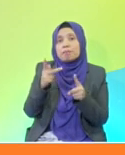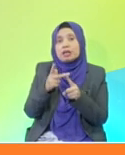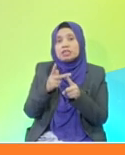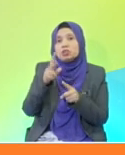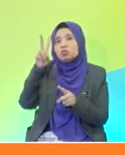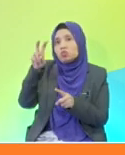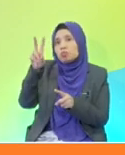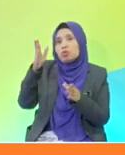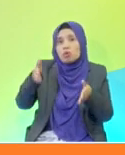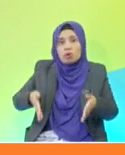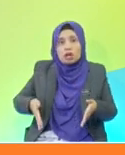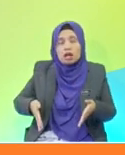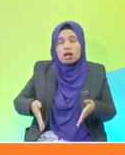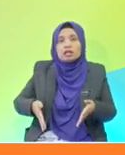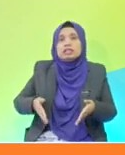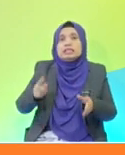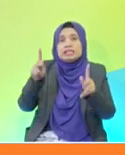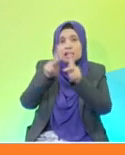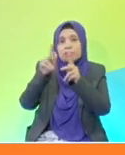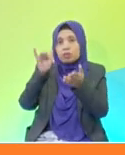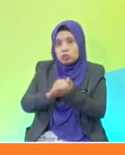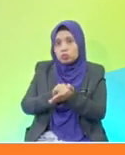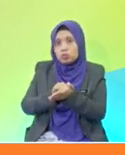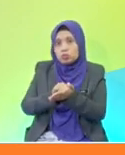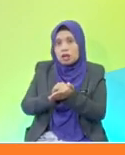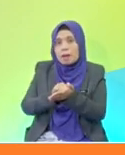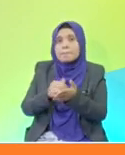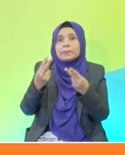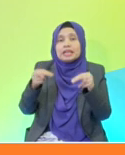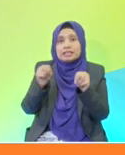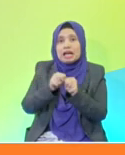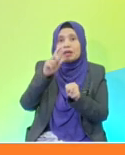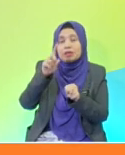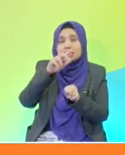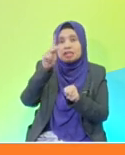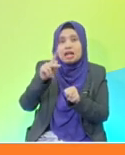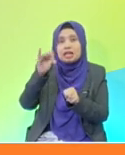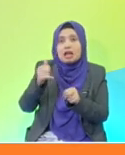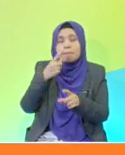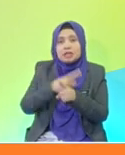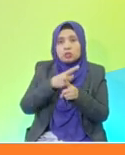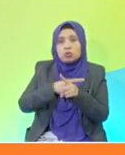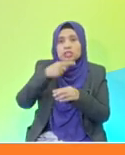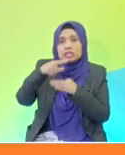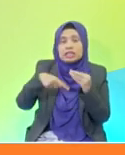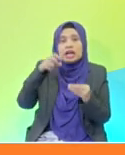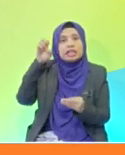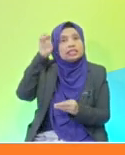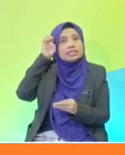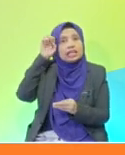kampung tersebut Oke soalnya pernyataan manakah yang betul tentang Yusuf